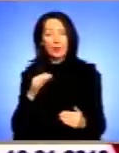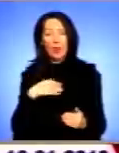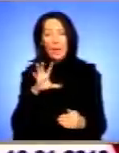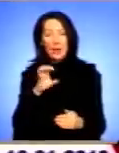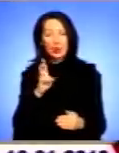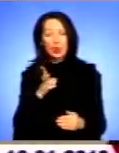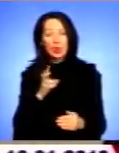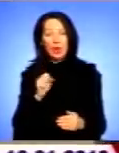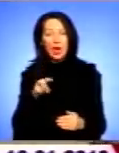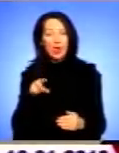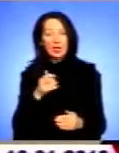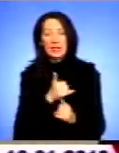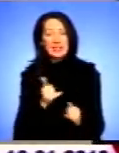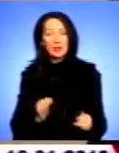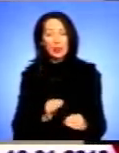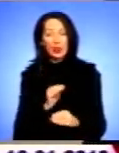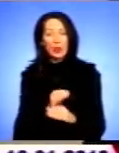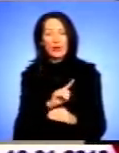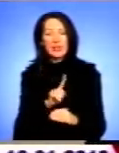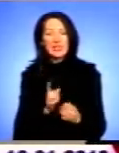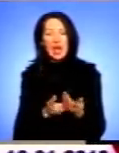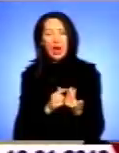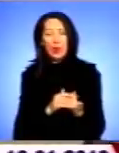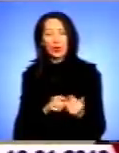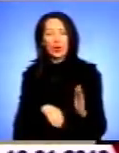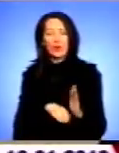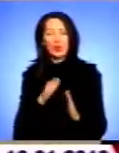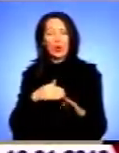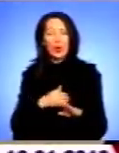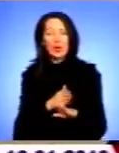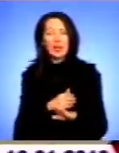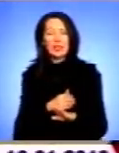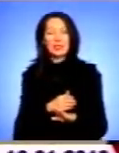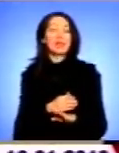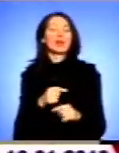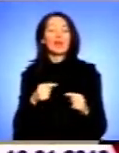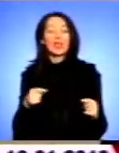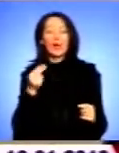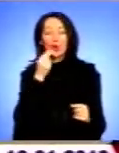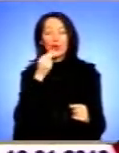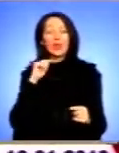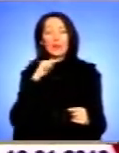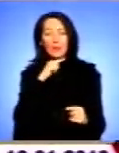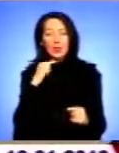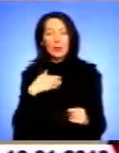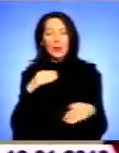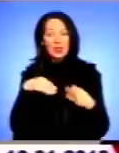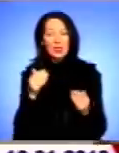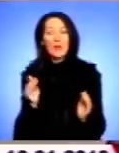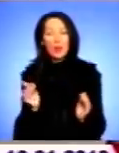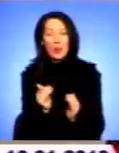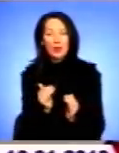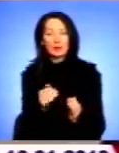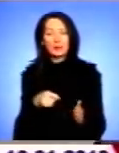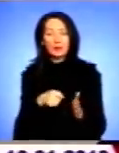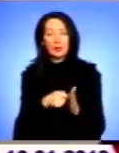рахунок високоякісних видів харчування, м'яса і так далі. Тобто ми даємо, але в обмеженій кількості. Тобто харчування